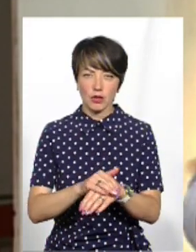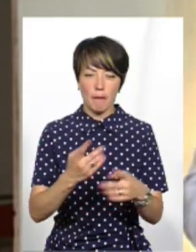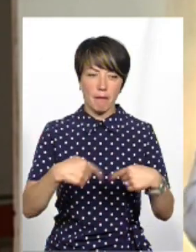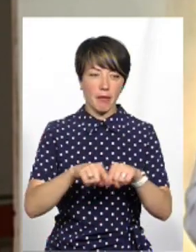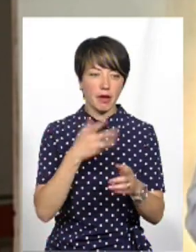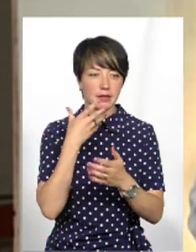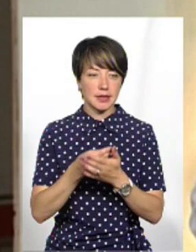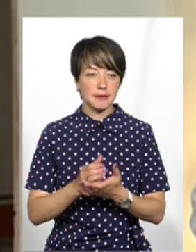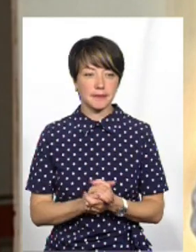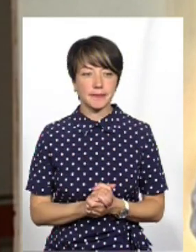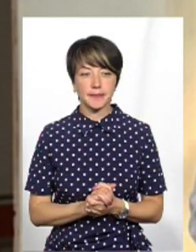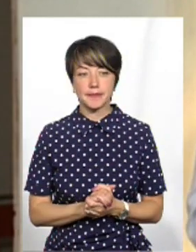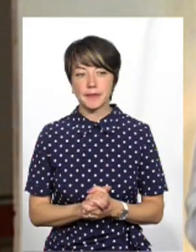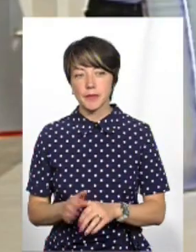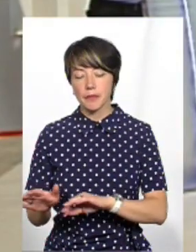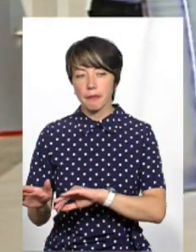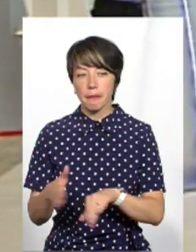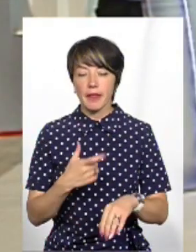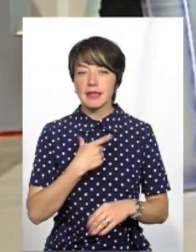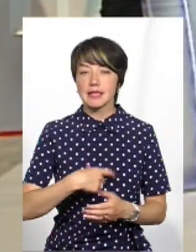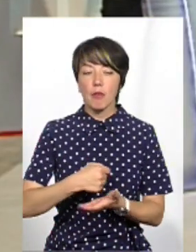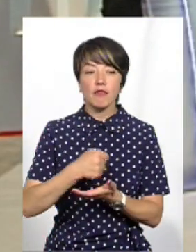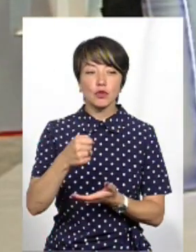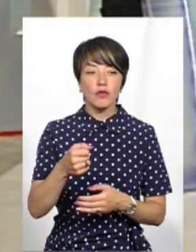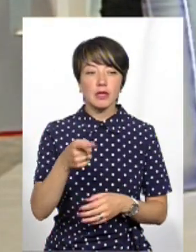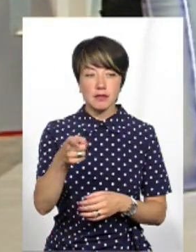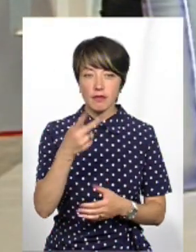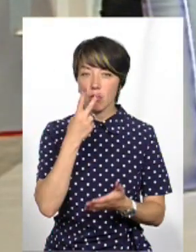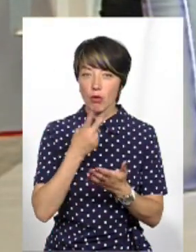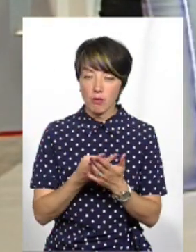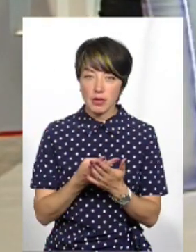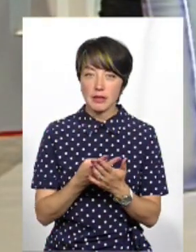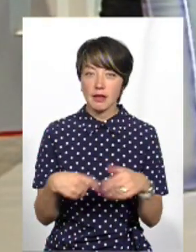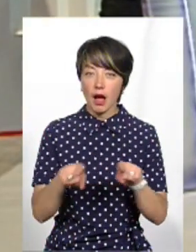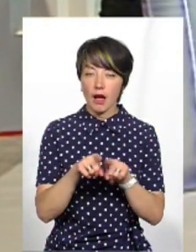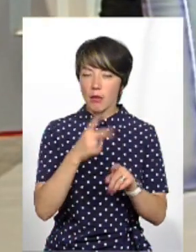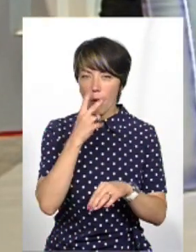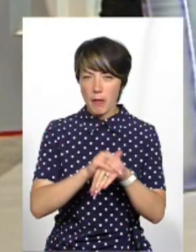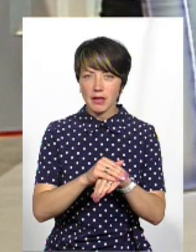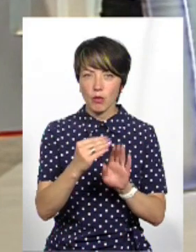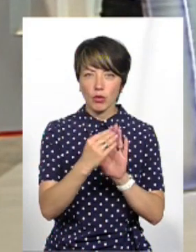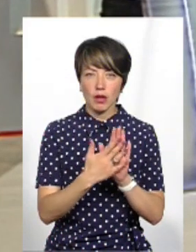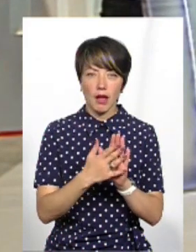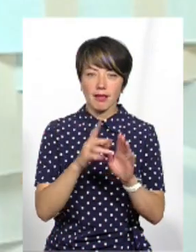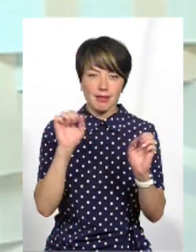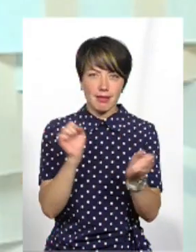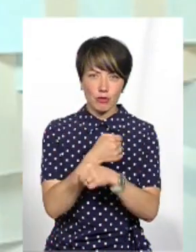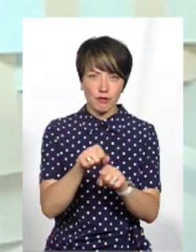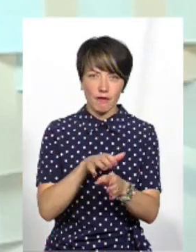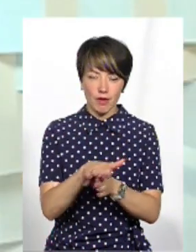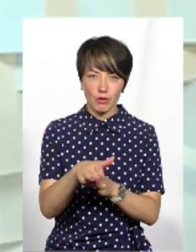програми партії. Пані Ольго, у самовисуванців ви помітили такі пункти абсолютно нереальні для